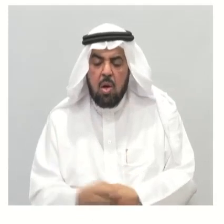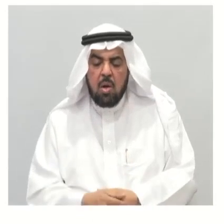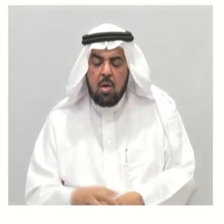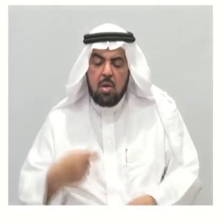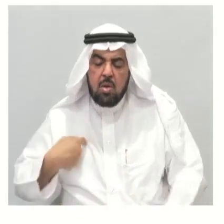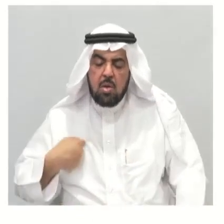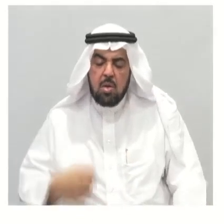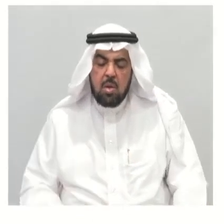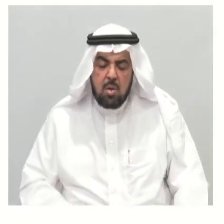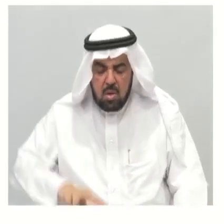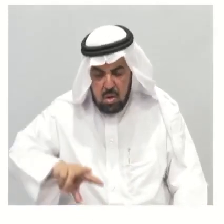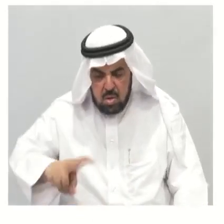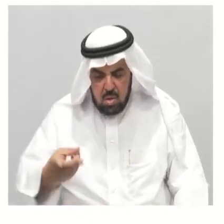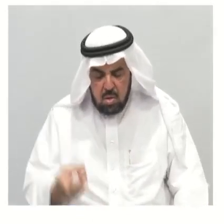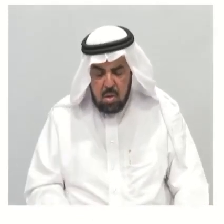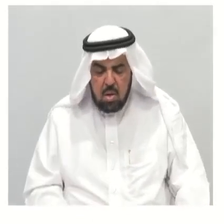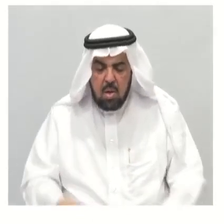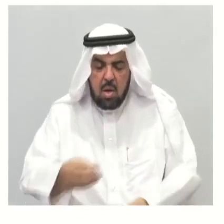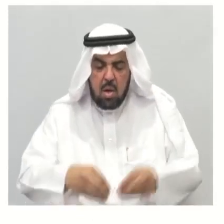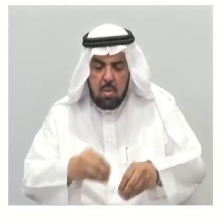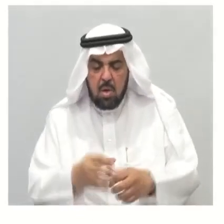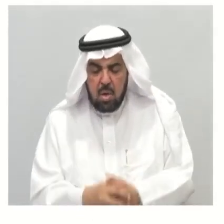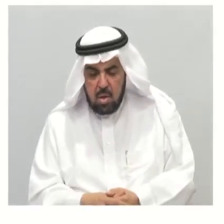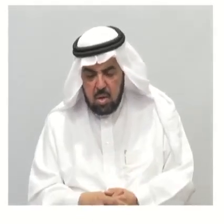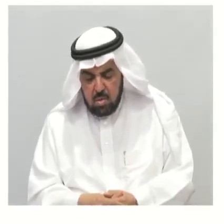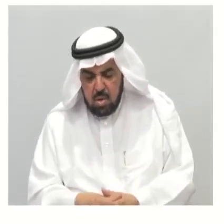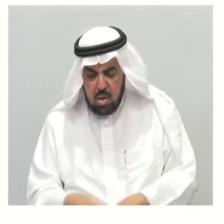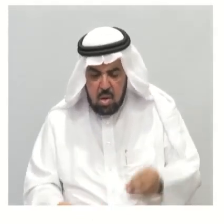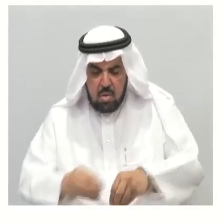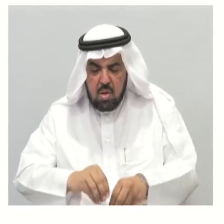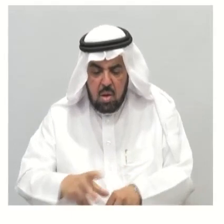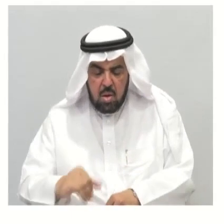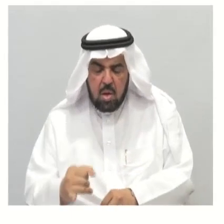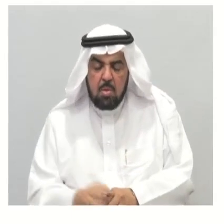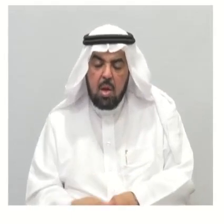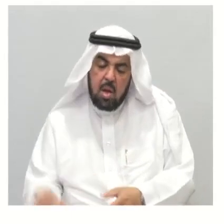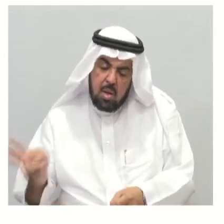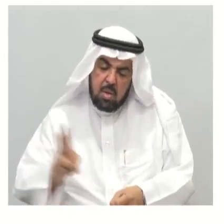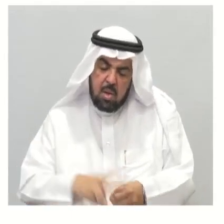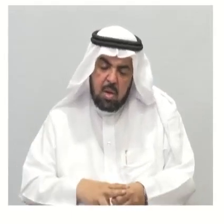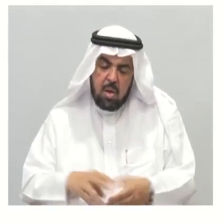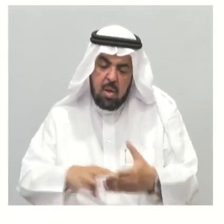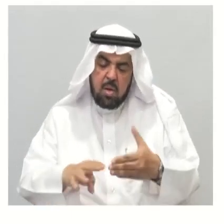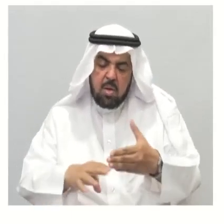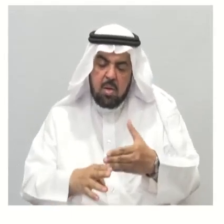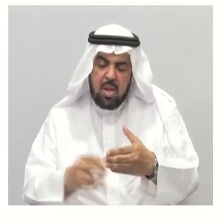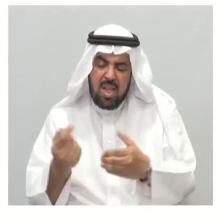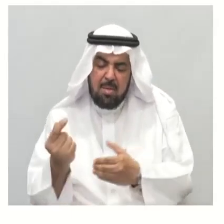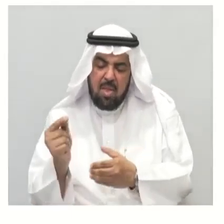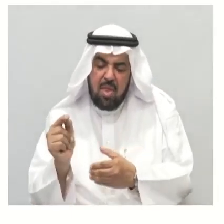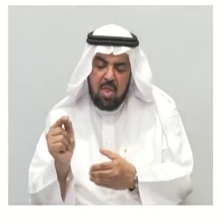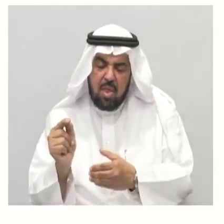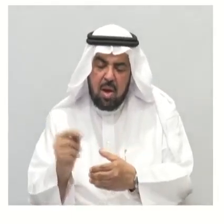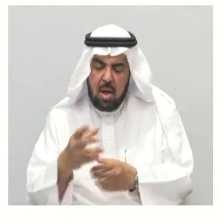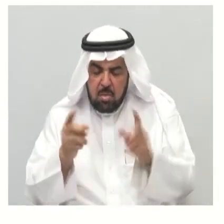يسمى التغير الكيميائي. إذن في التغير الكيميائي يتم إعادة ترتيب الذرات